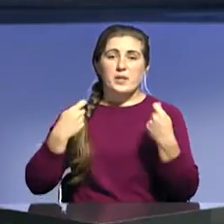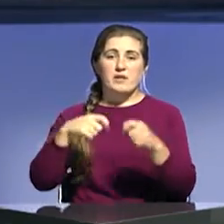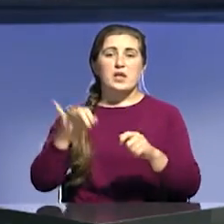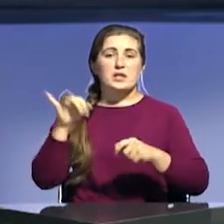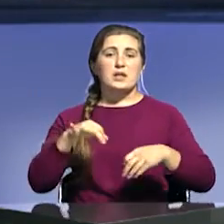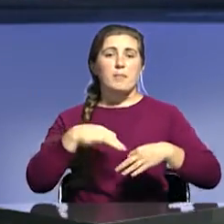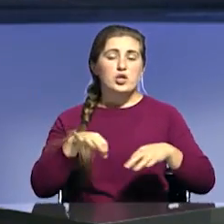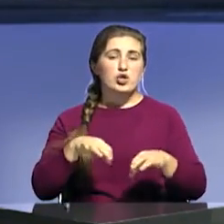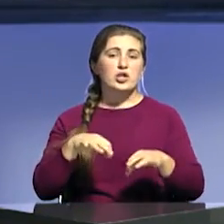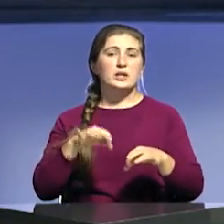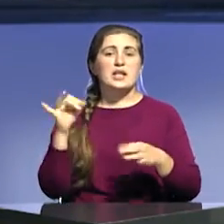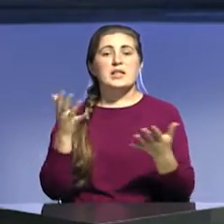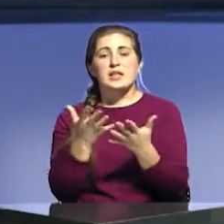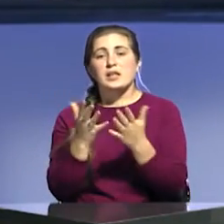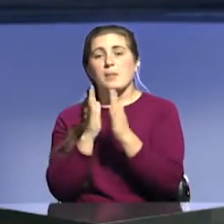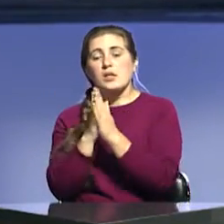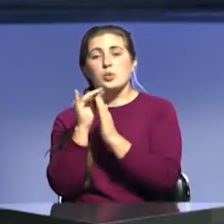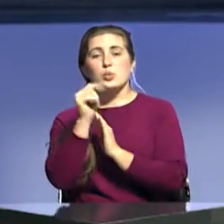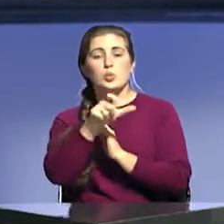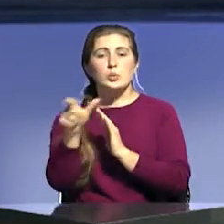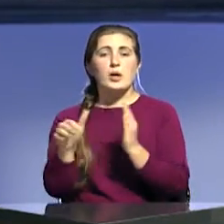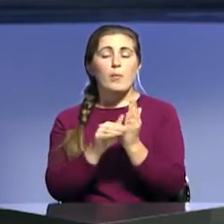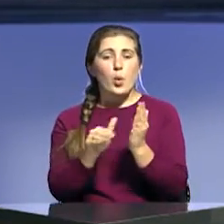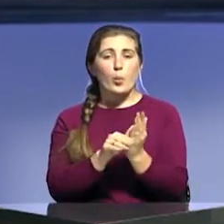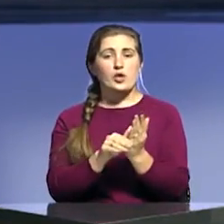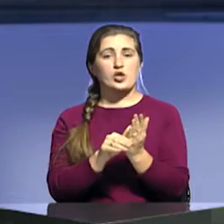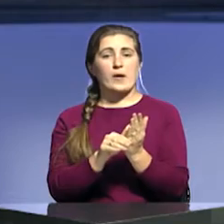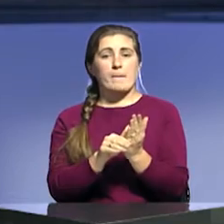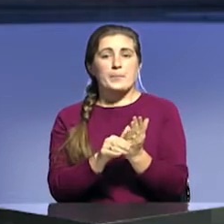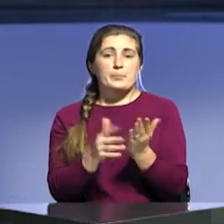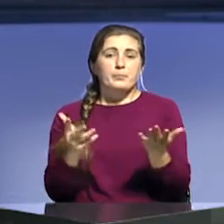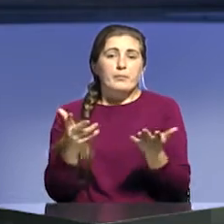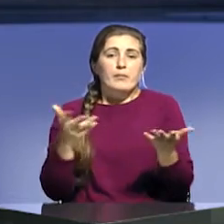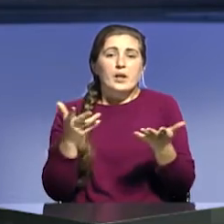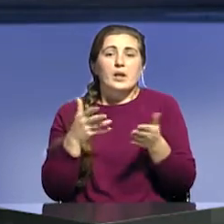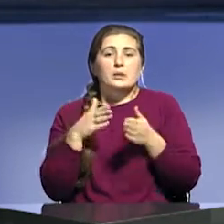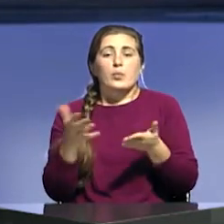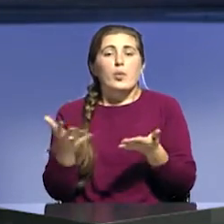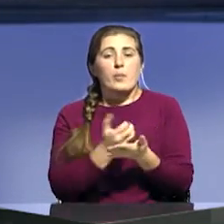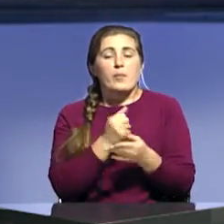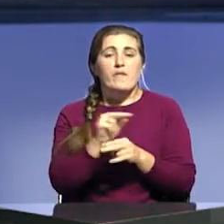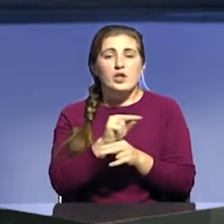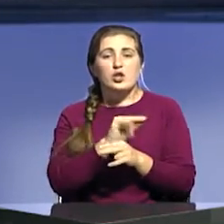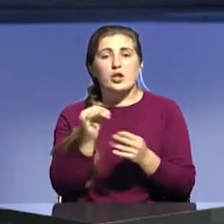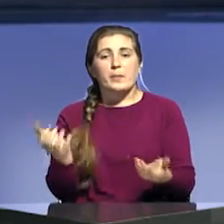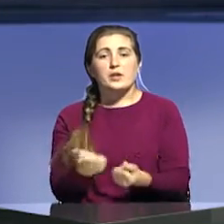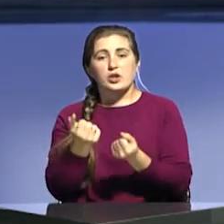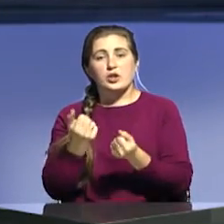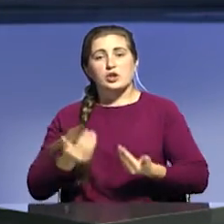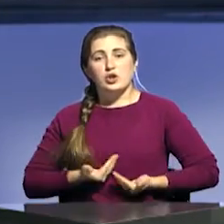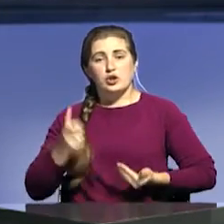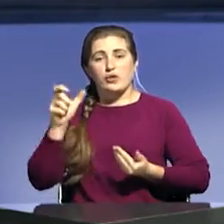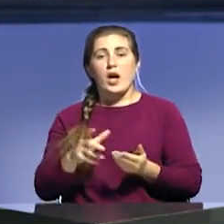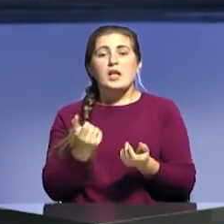да, и где-то и просить у людей помощи, чтобы каким-то образом вылечить или хотя бы поддержать жизнь в родном человеке. Вот